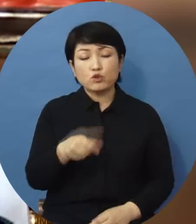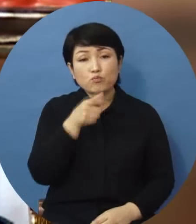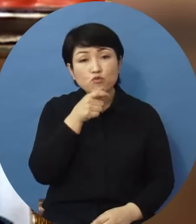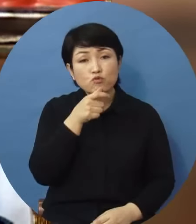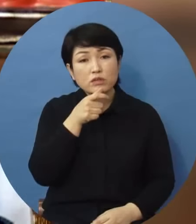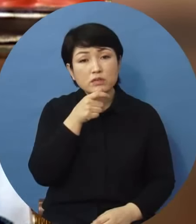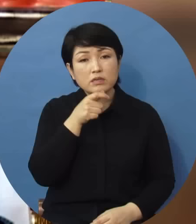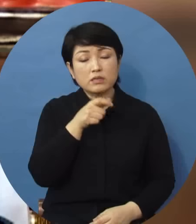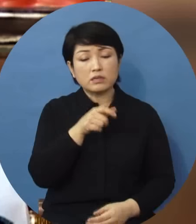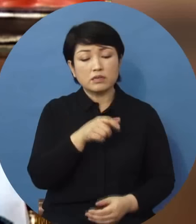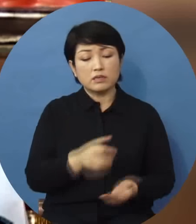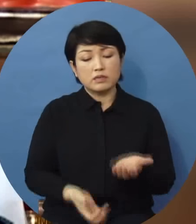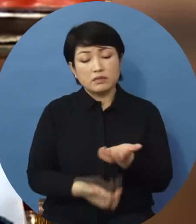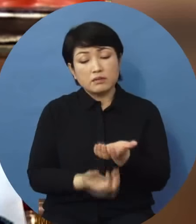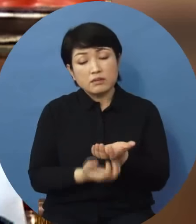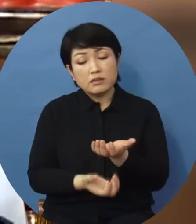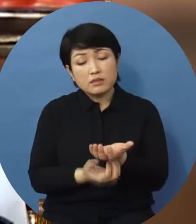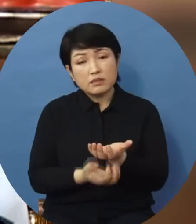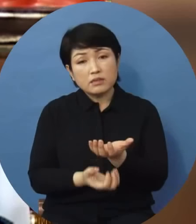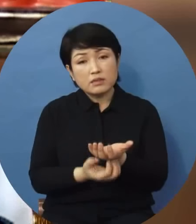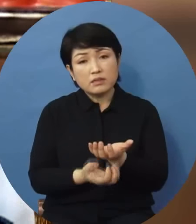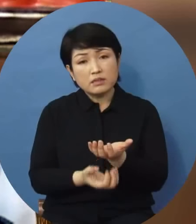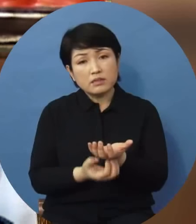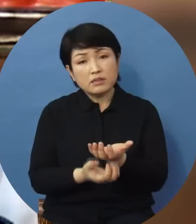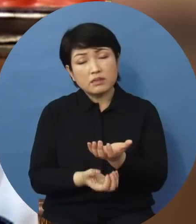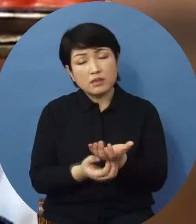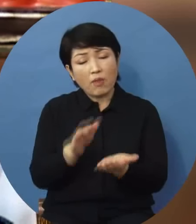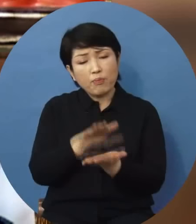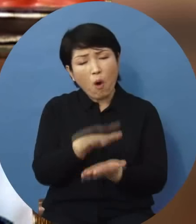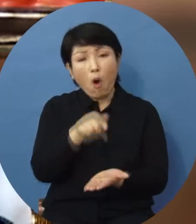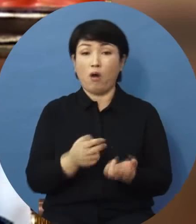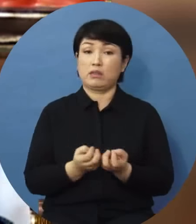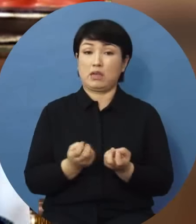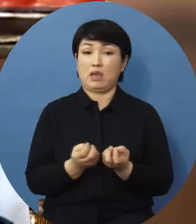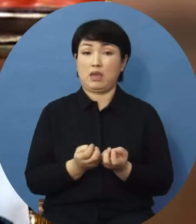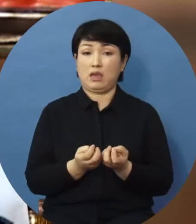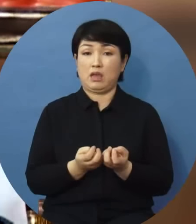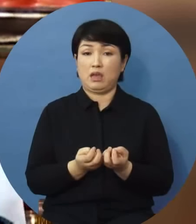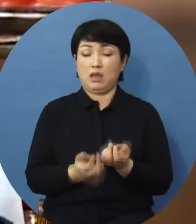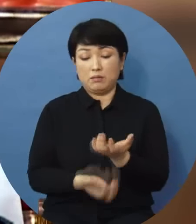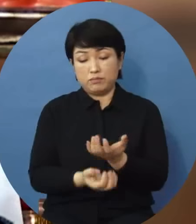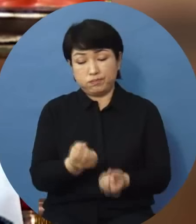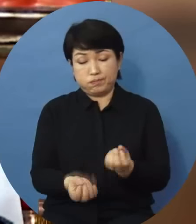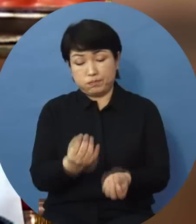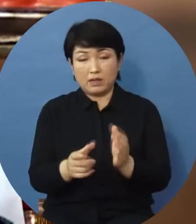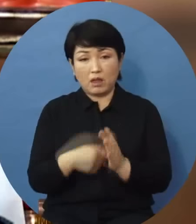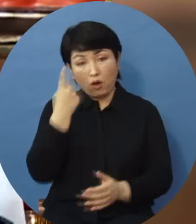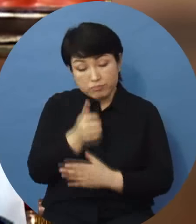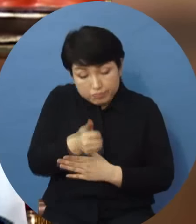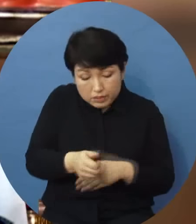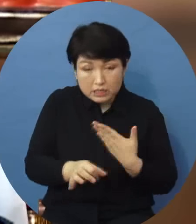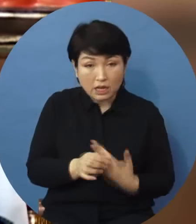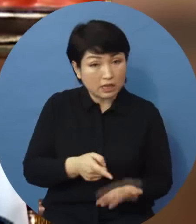그 물이 열을 받아서 끓고 있다면 어떻겠는가? 끓는 물에 얼굴을 비추면 얼굴이 비칩니까?